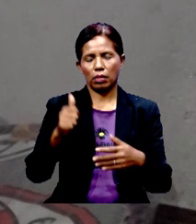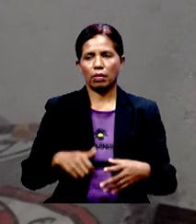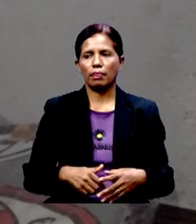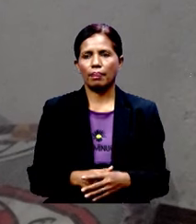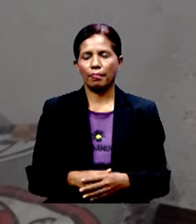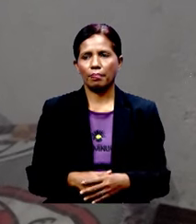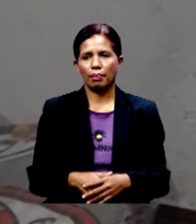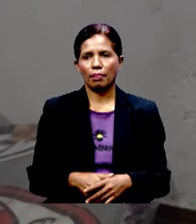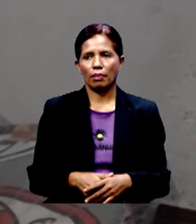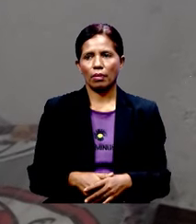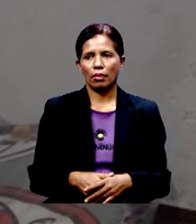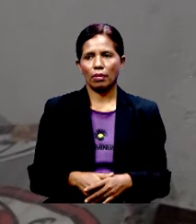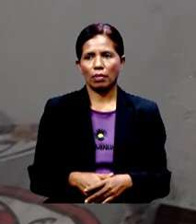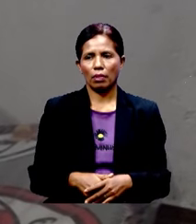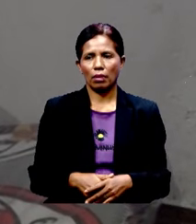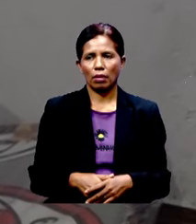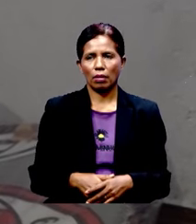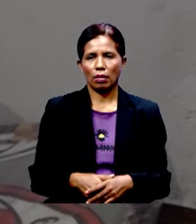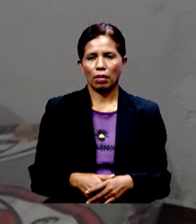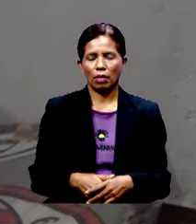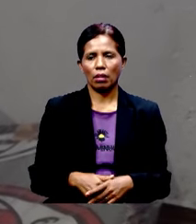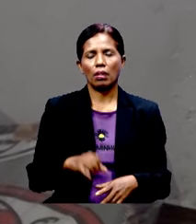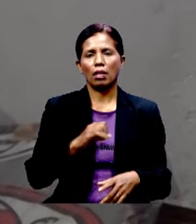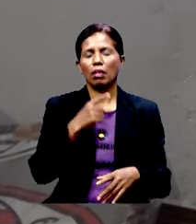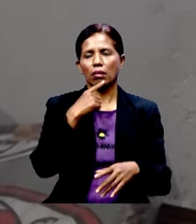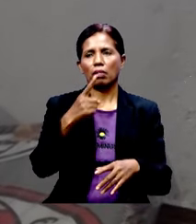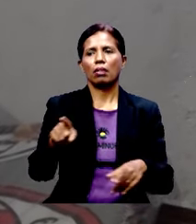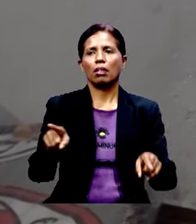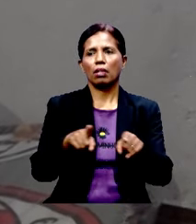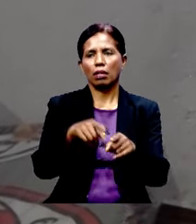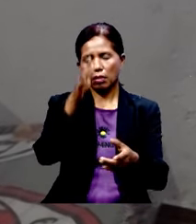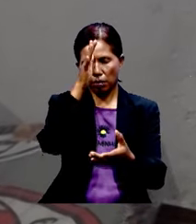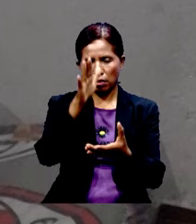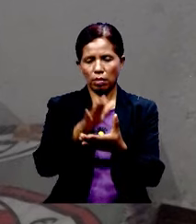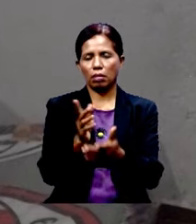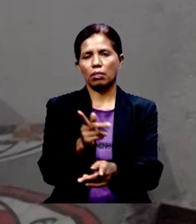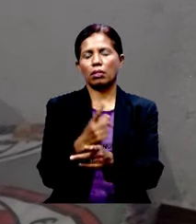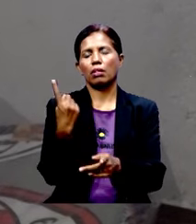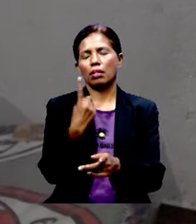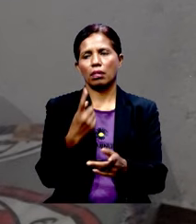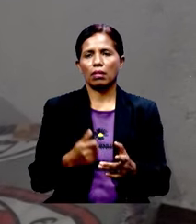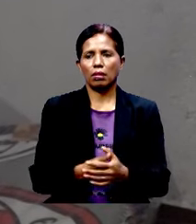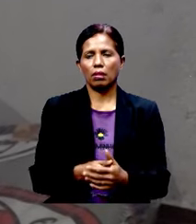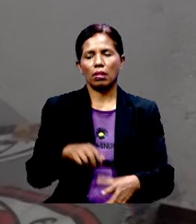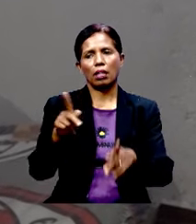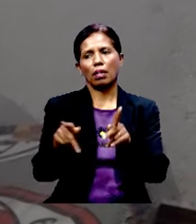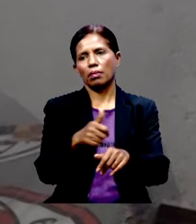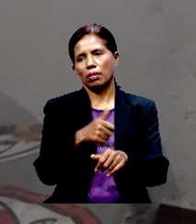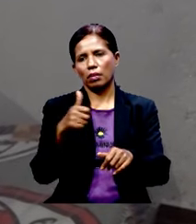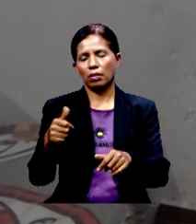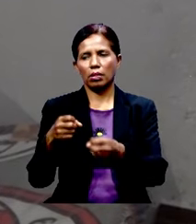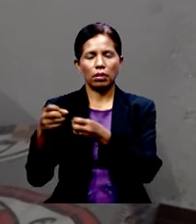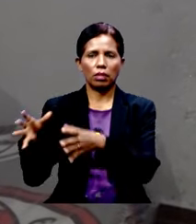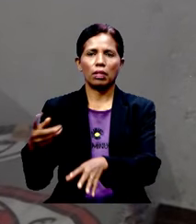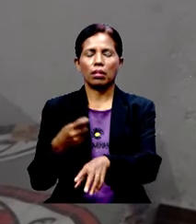Kos tu kas kas tahu sana haulau lah surahan sahuan hau di sana nudar lain ku dadu. Saya masih lu soe tiap apa